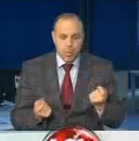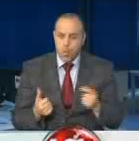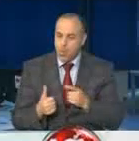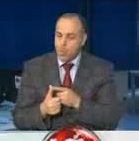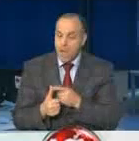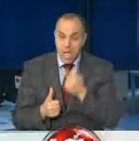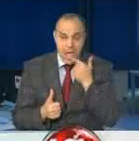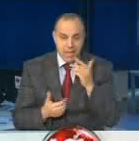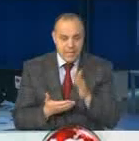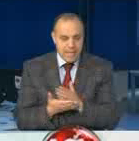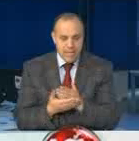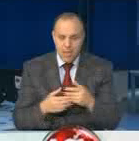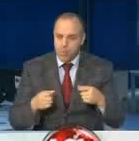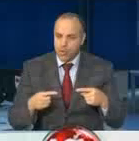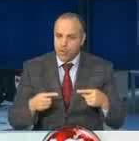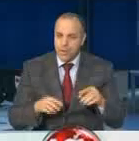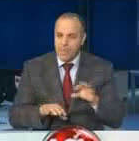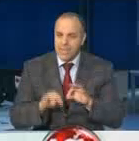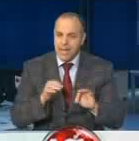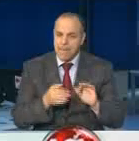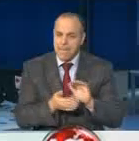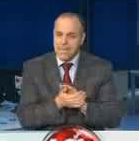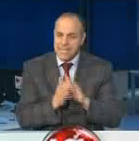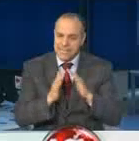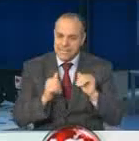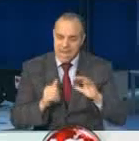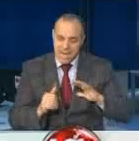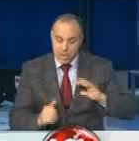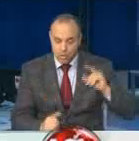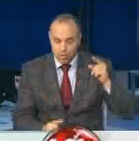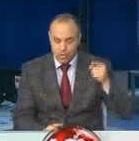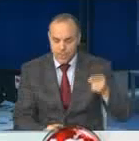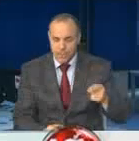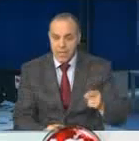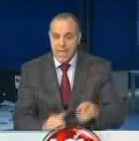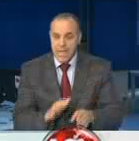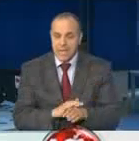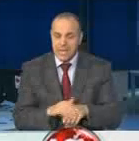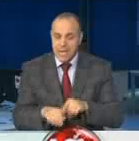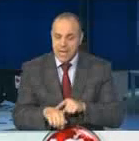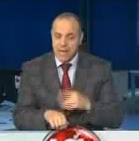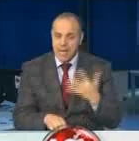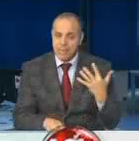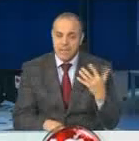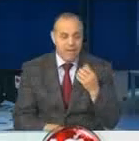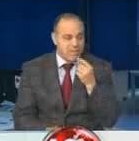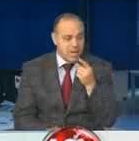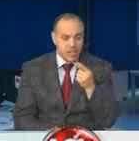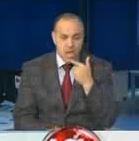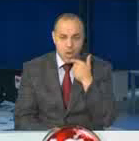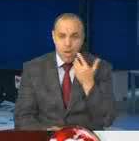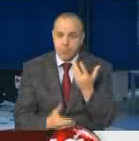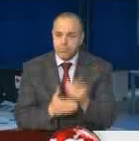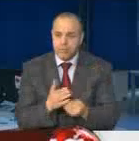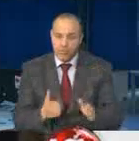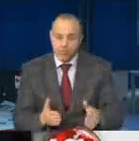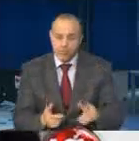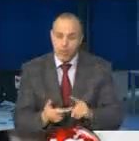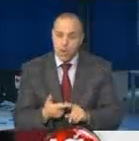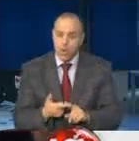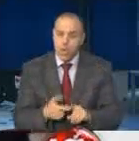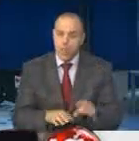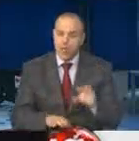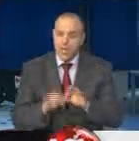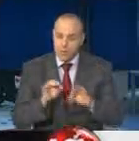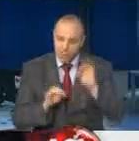الأولى، استعدادا لمواجهة المنتخب المصري وديا يوم الأحد المقبل انطلاقا من الساعة 5 وغاب عن المشاركة في حصة